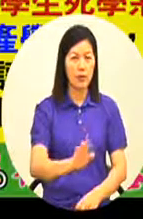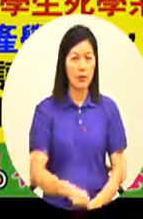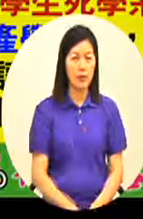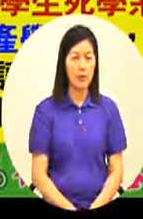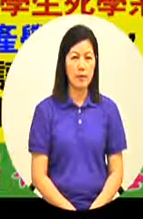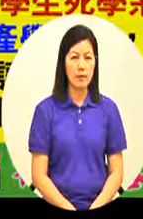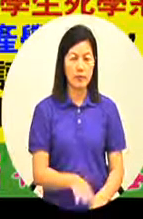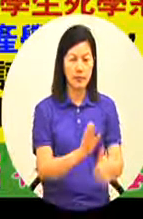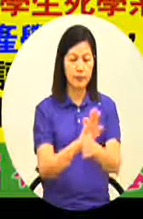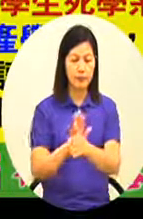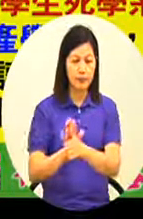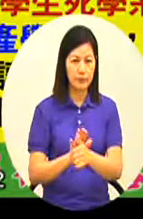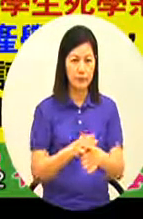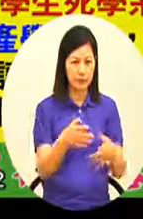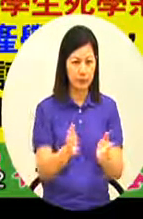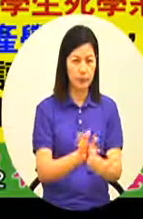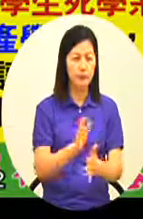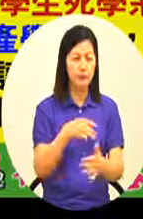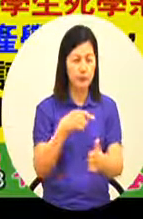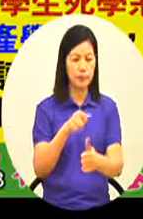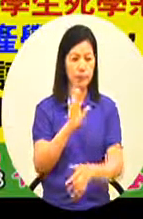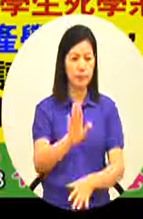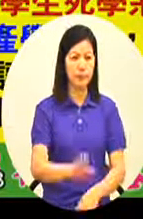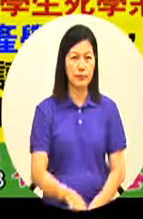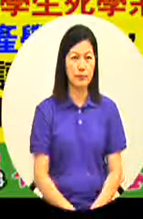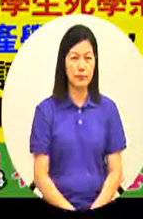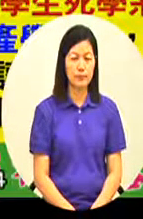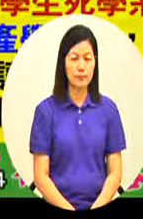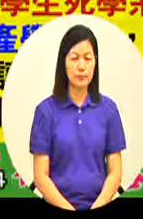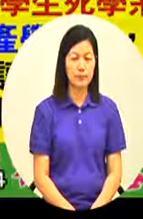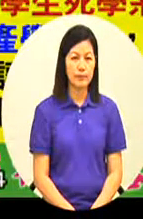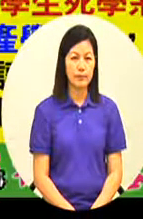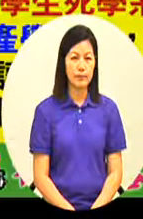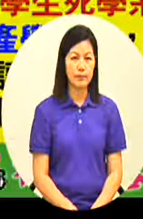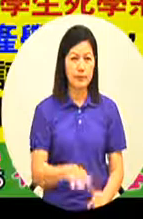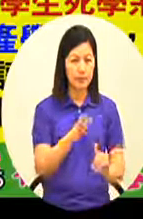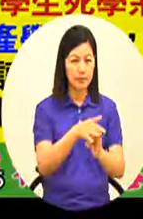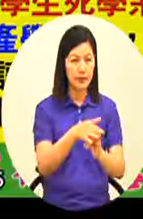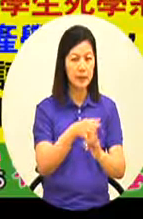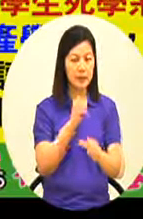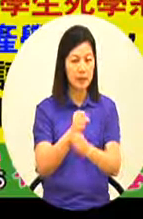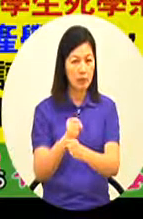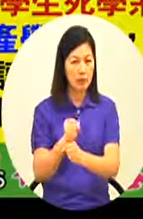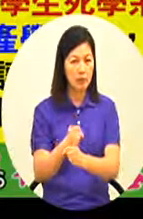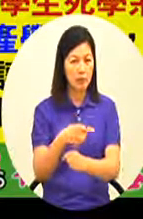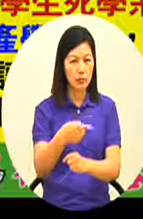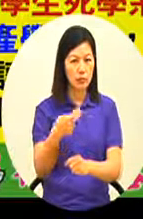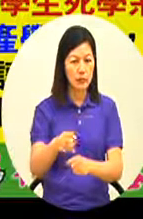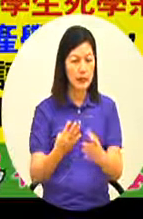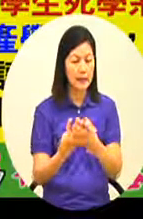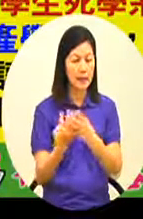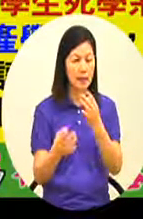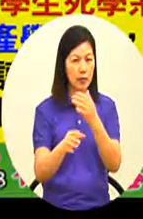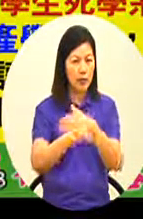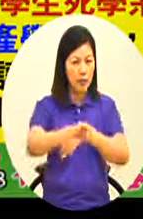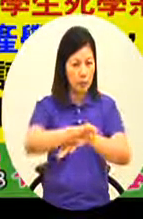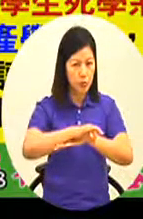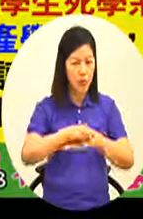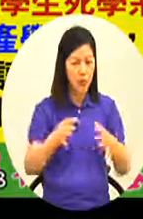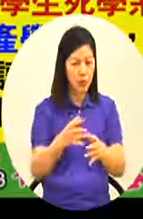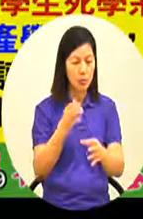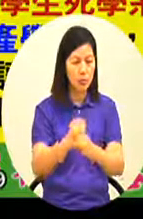葬的服务组，那我们殡葬也开始也有产学合作，因为这两